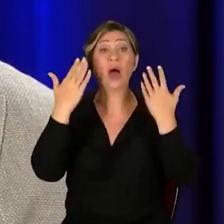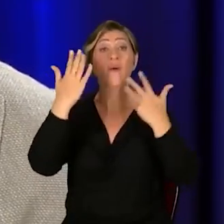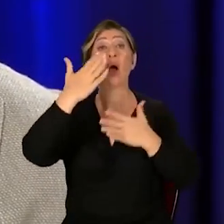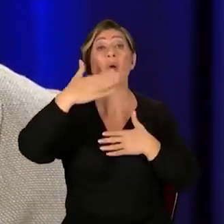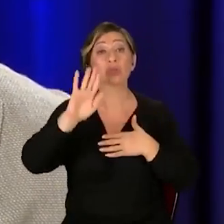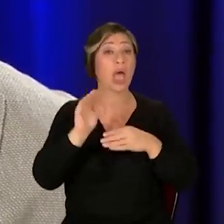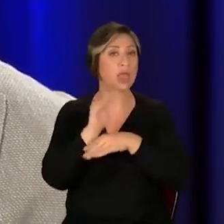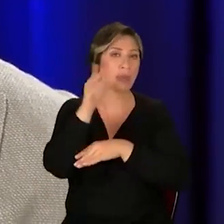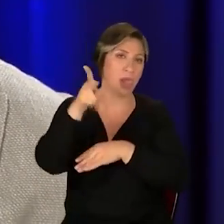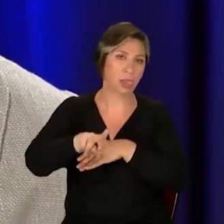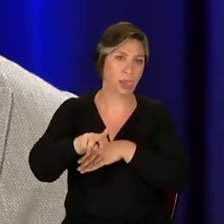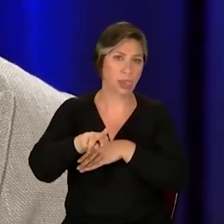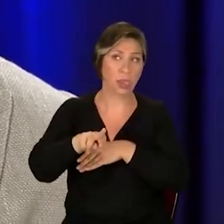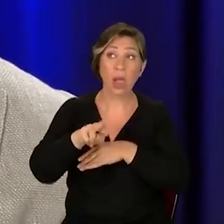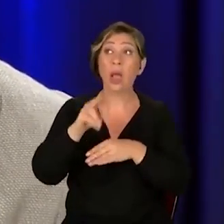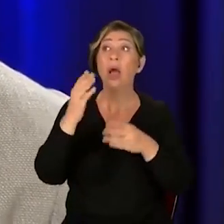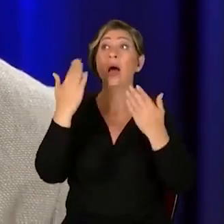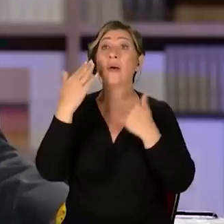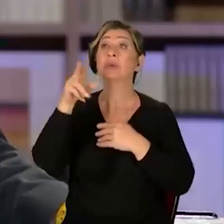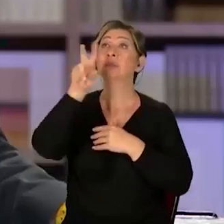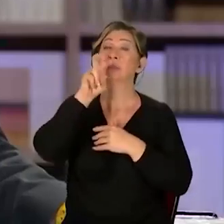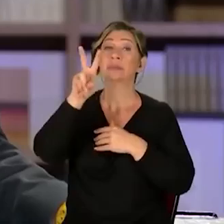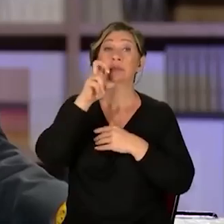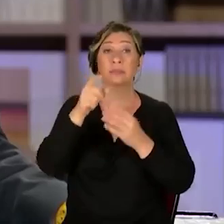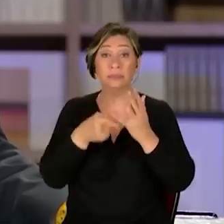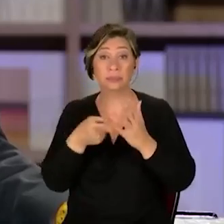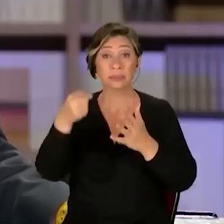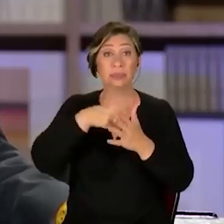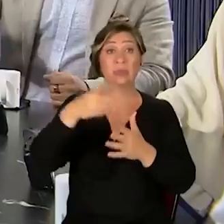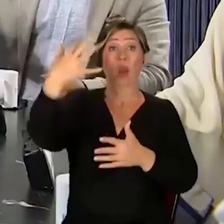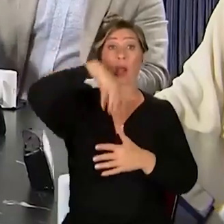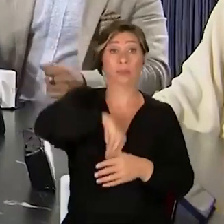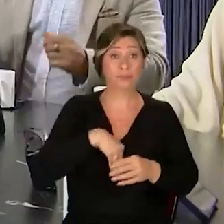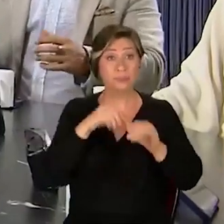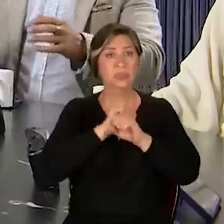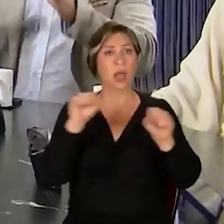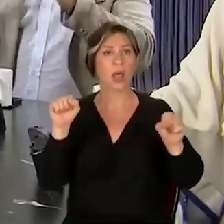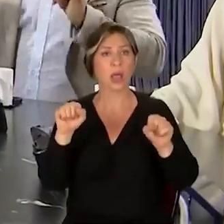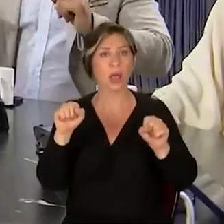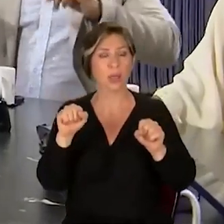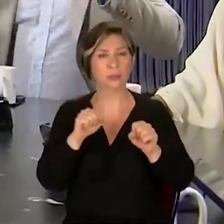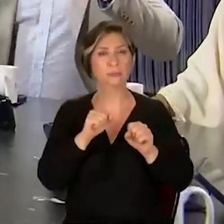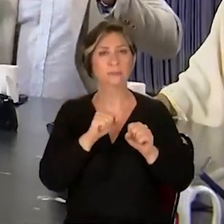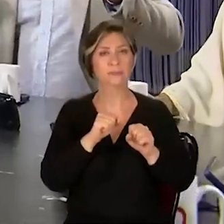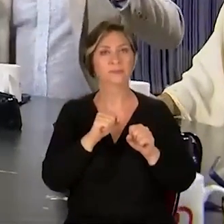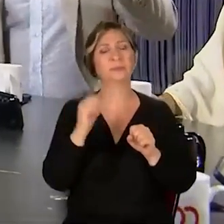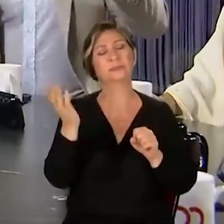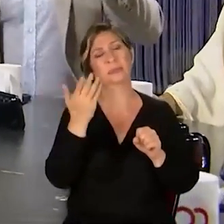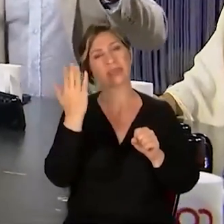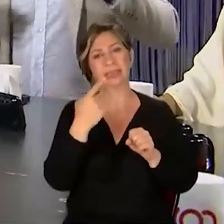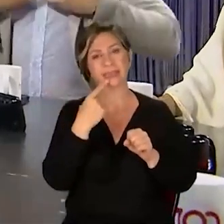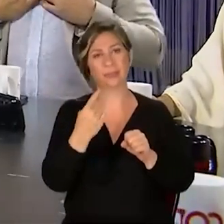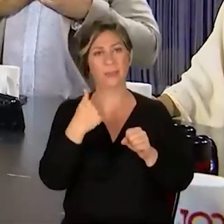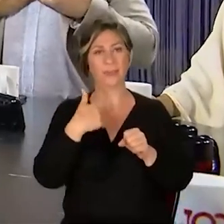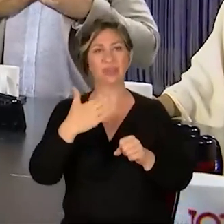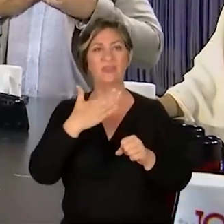olmadığı zaman yaşayamazsın. Ama oksijenin birdenbire vücuda giriyor olması da zararlı. Şöyle bir analoji yapayım. Diyelim ki